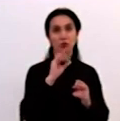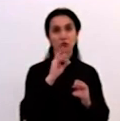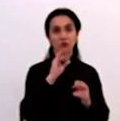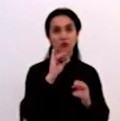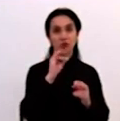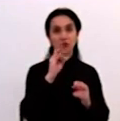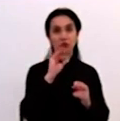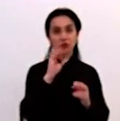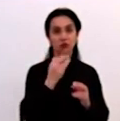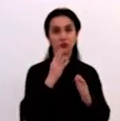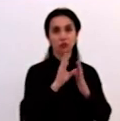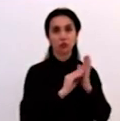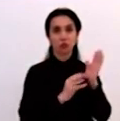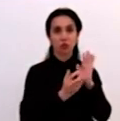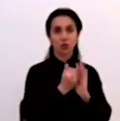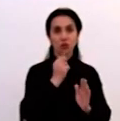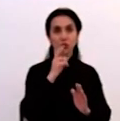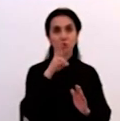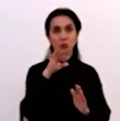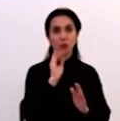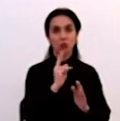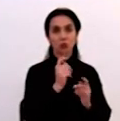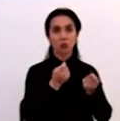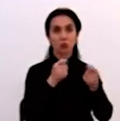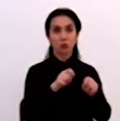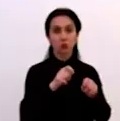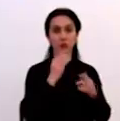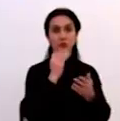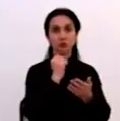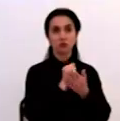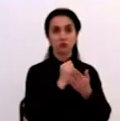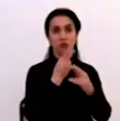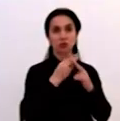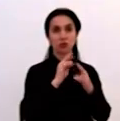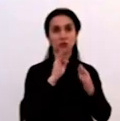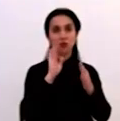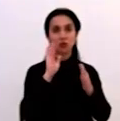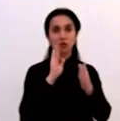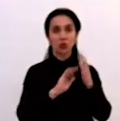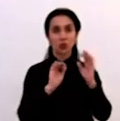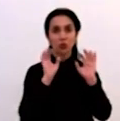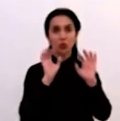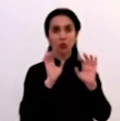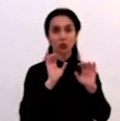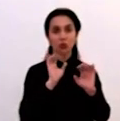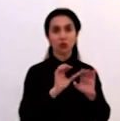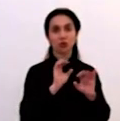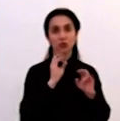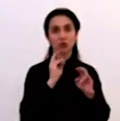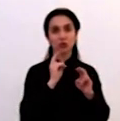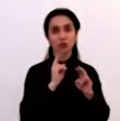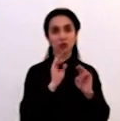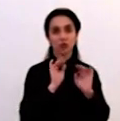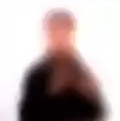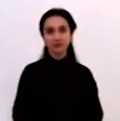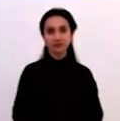modifikatsiyalash, buzish, nusxa olish, blokka, ya'ni blokirovka qilish kabi noqonuniy harakatlarning oldini olish